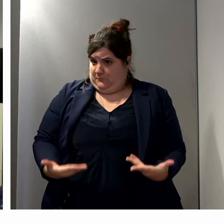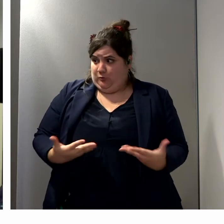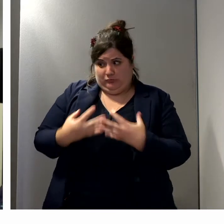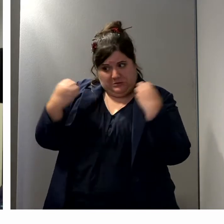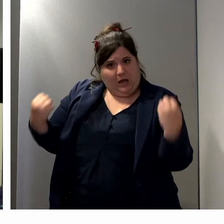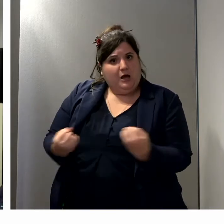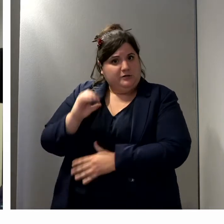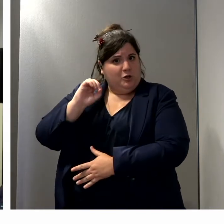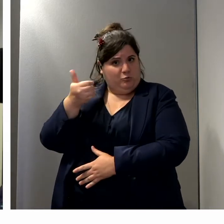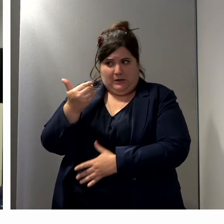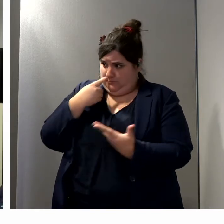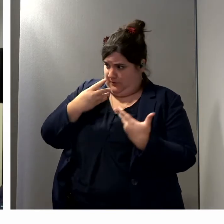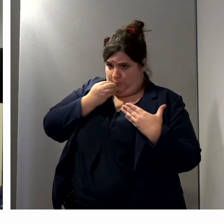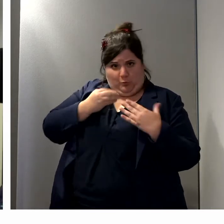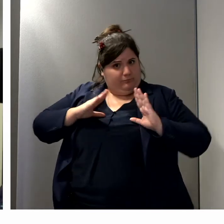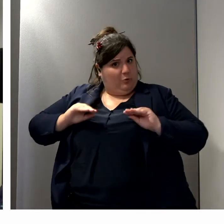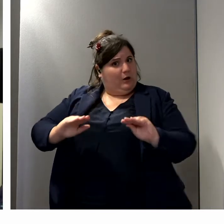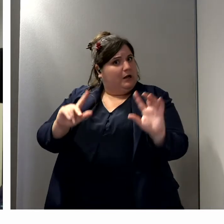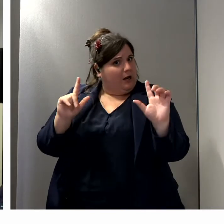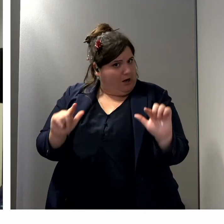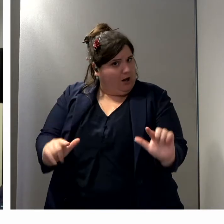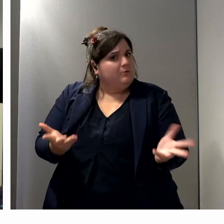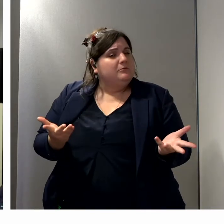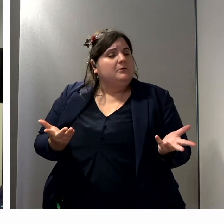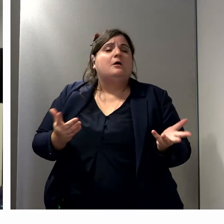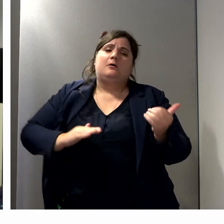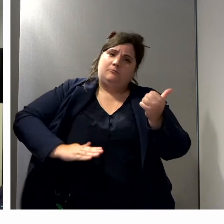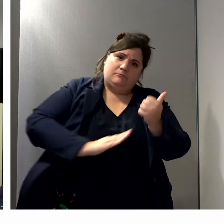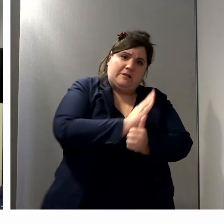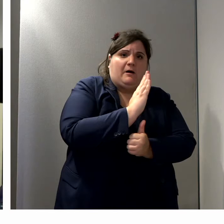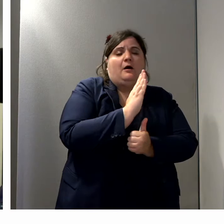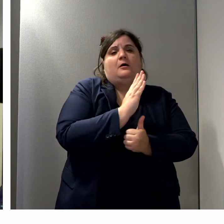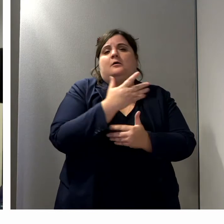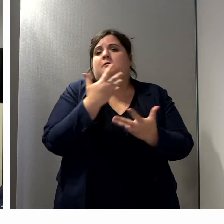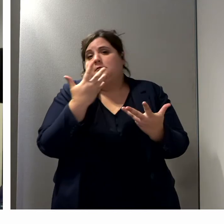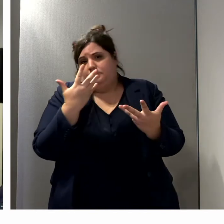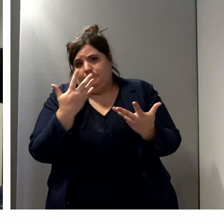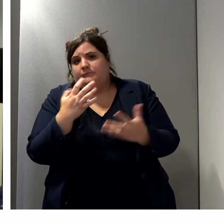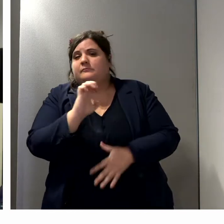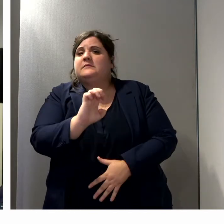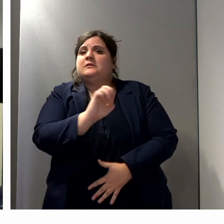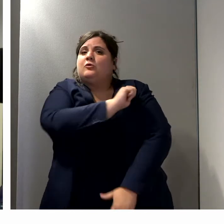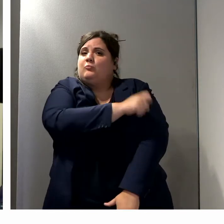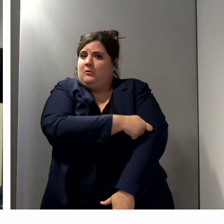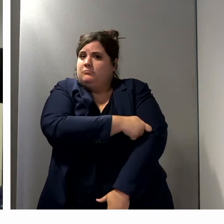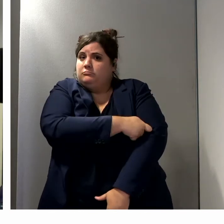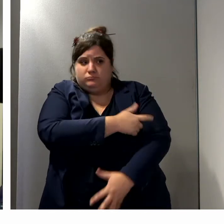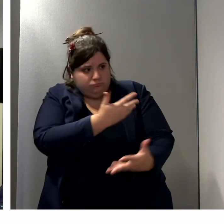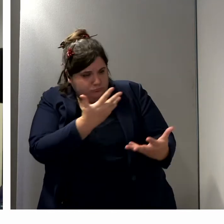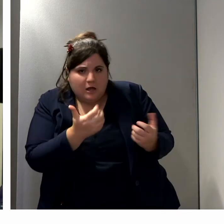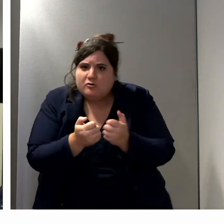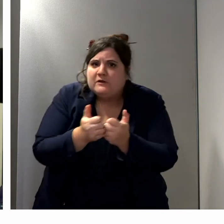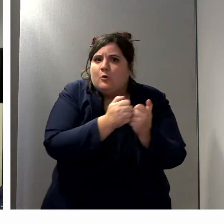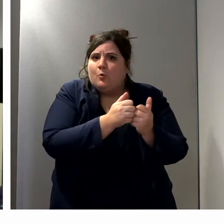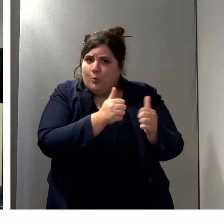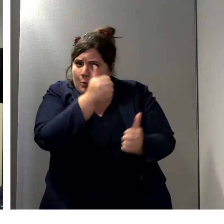d'activités digitales à handisport. Elles ont commencé par l'e-sport, c'est-à-dire la pratique compétitive de jeux